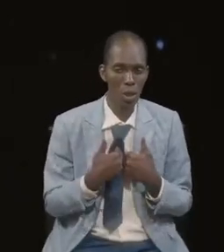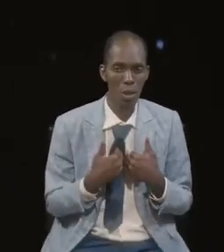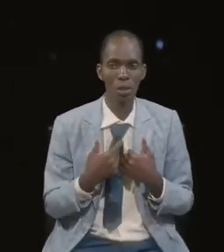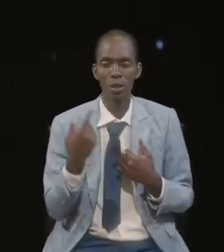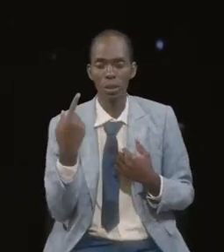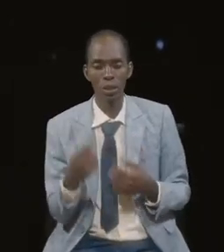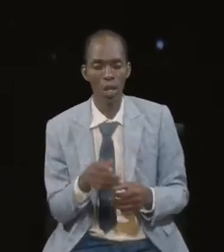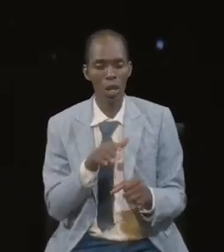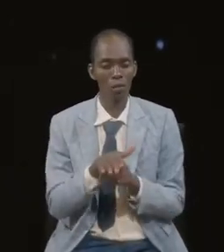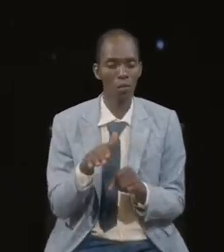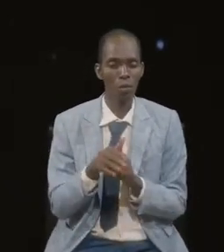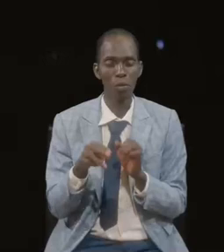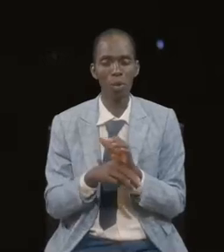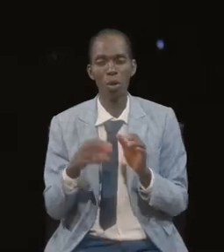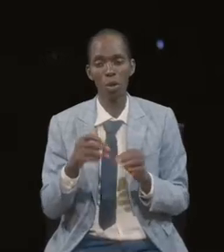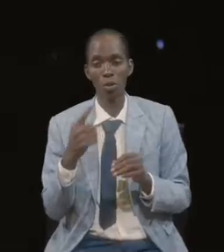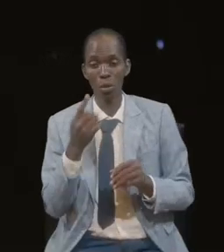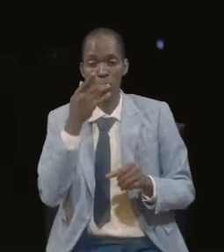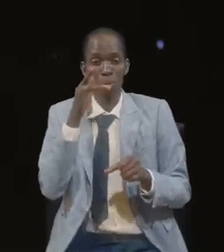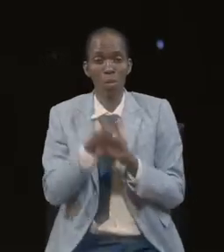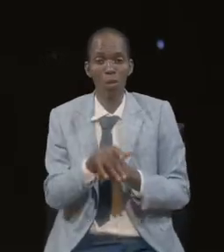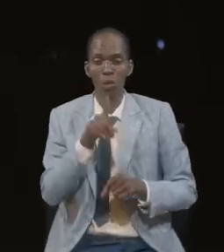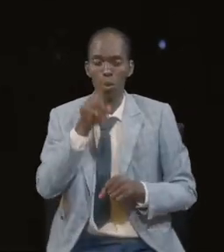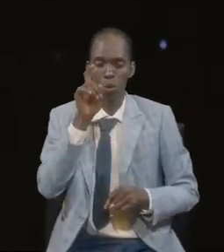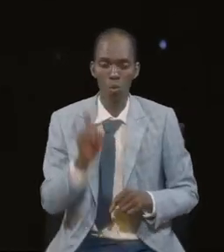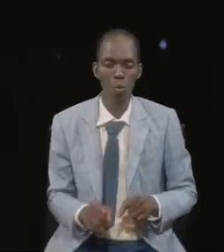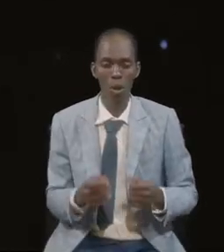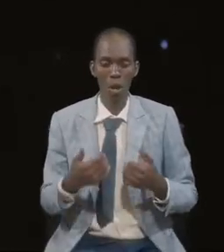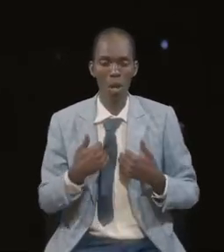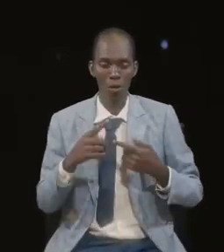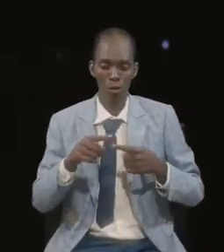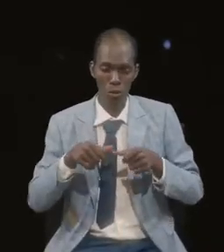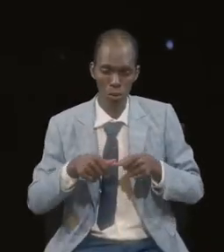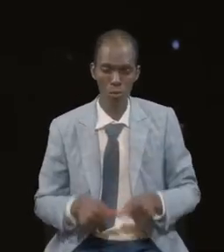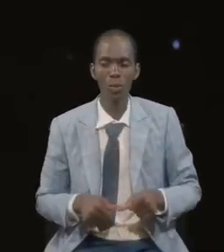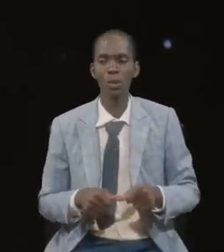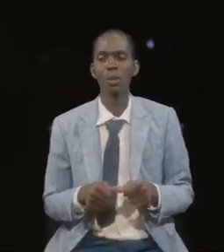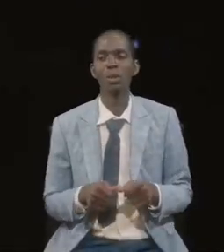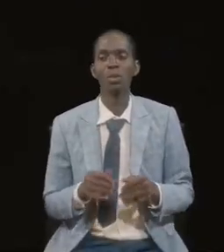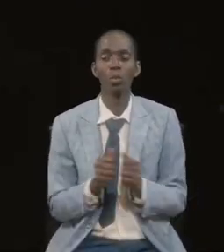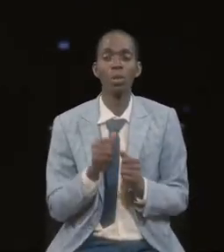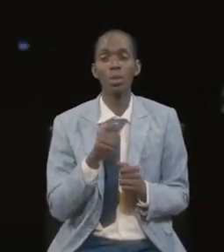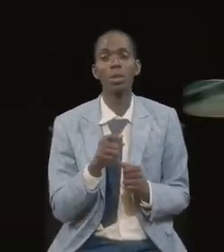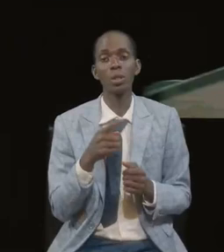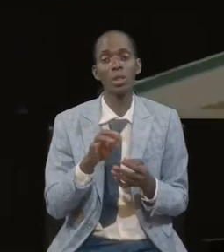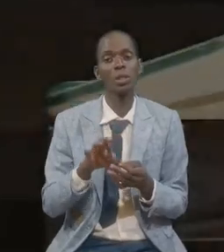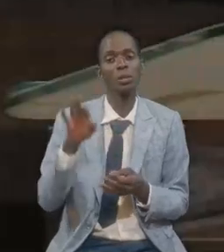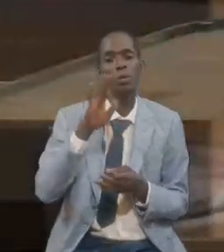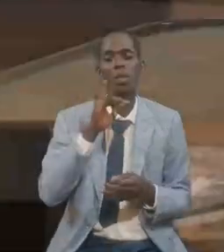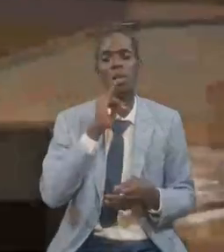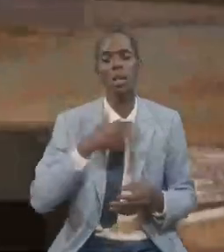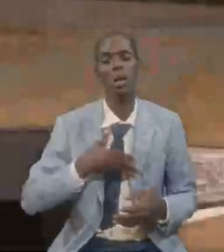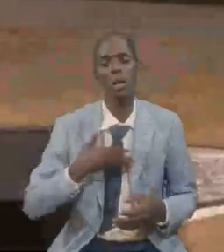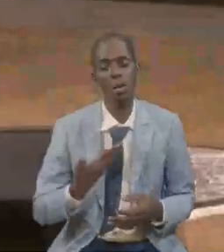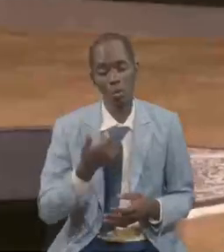posséder l'accomplissement des promesses de Dieu, vous devez demeurer avec lui. L'esprit est bien disposé parce que vous savez